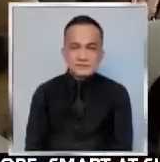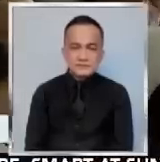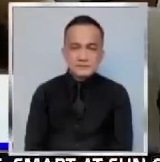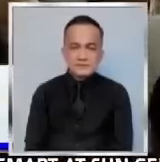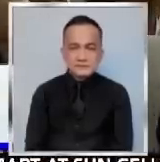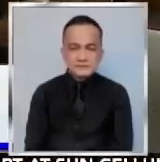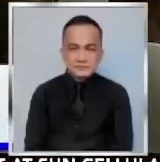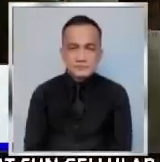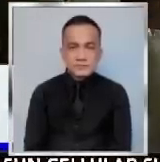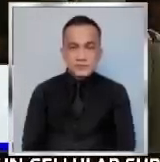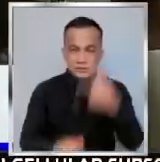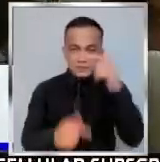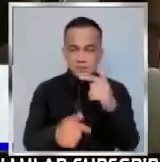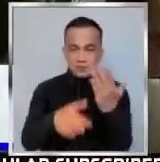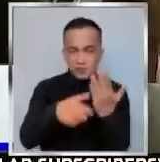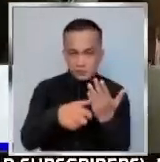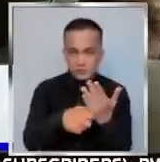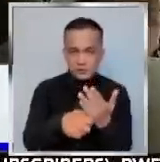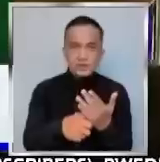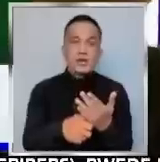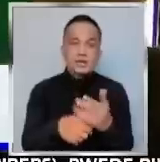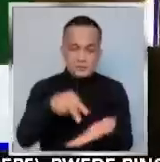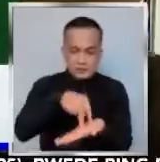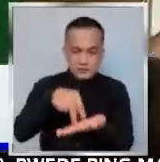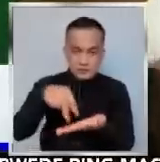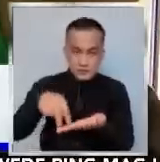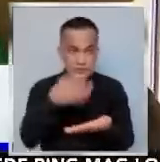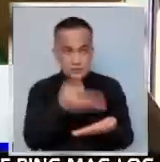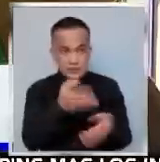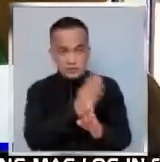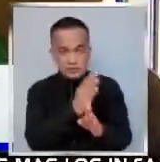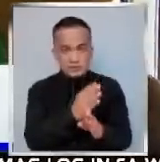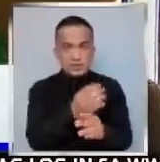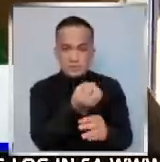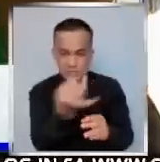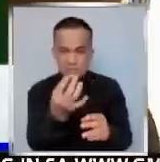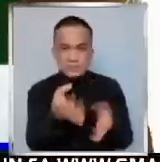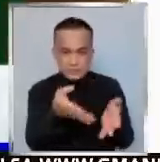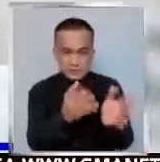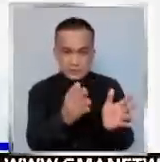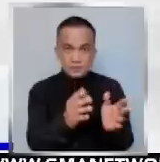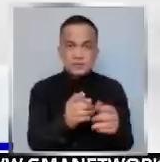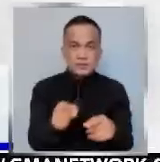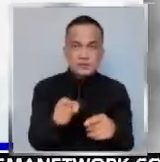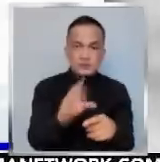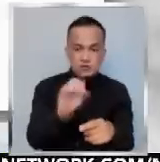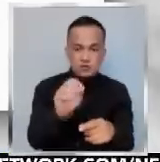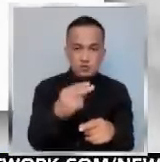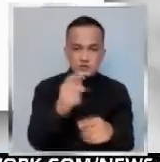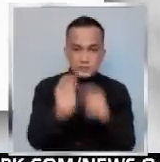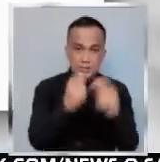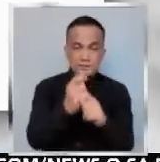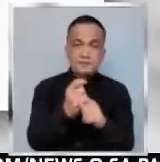Nilimitahan ng konduktor sa 10 ang nakatayong pasahero sa bus na ito. Yun lang kasi ang bilang na pinapayagan para sa mga coach-type bus. Sa